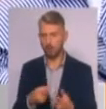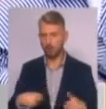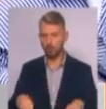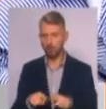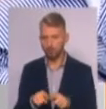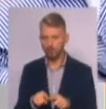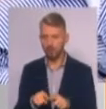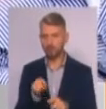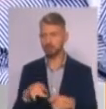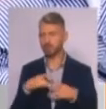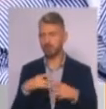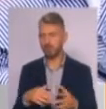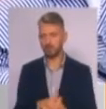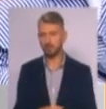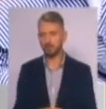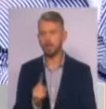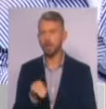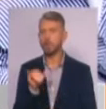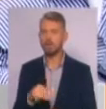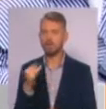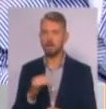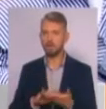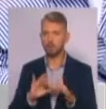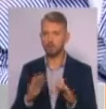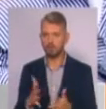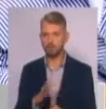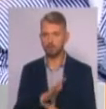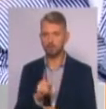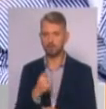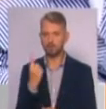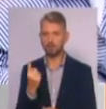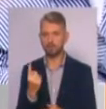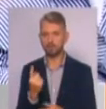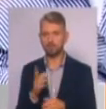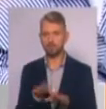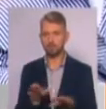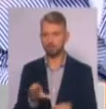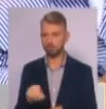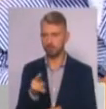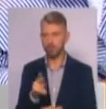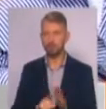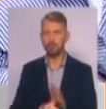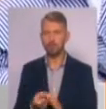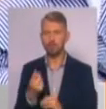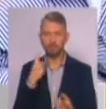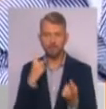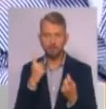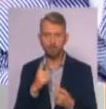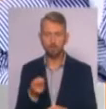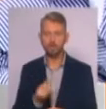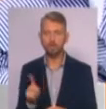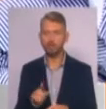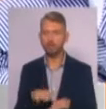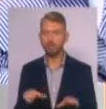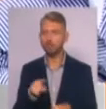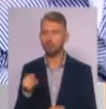саме з цим святом. Однак у вас цікава ситуація сталася з одним дошкільним навчальним закладом. Спочатку з'явилася інформація про те, що садочок